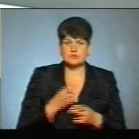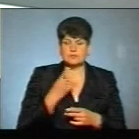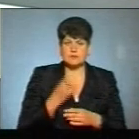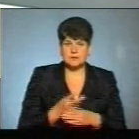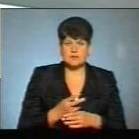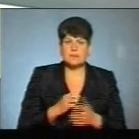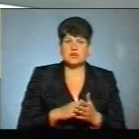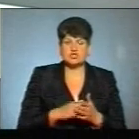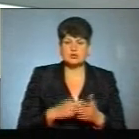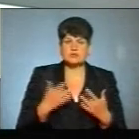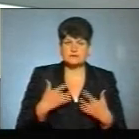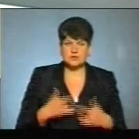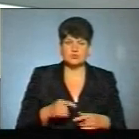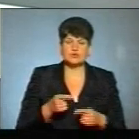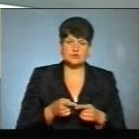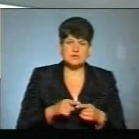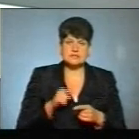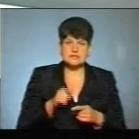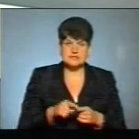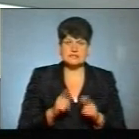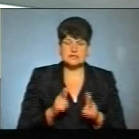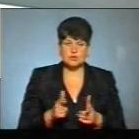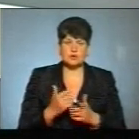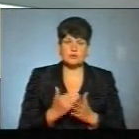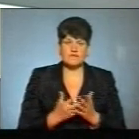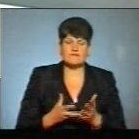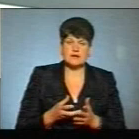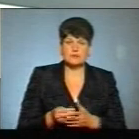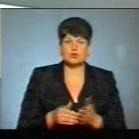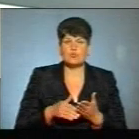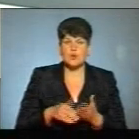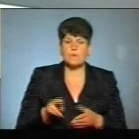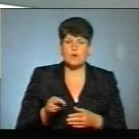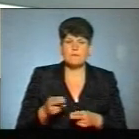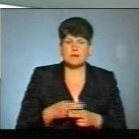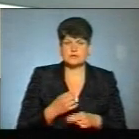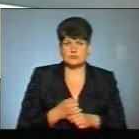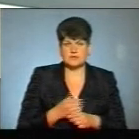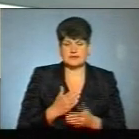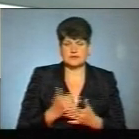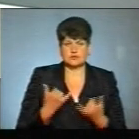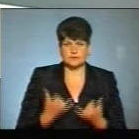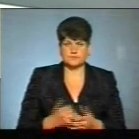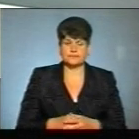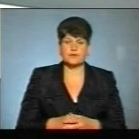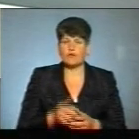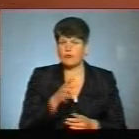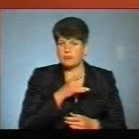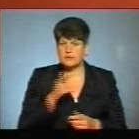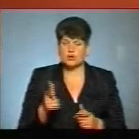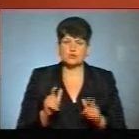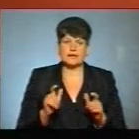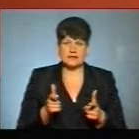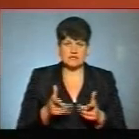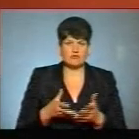причину звільнення, і це тоді йде відповідно до того порядку виплати допомоги по безробіттю, який діє на сьогодні. У період карантину таких виплат